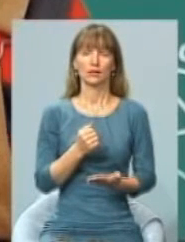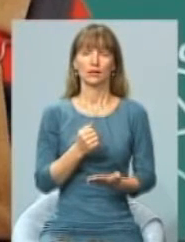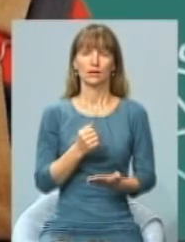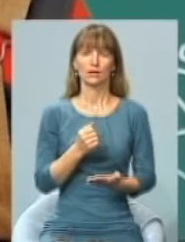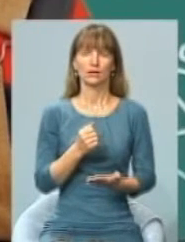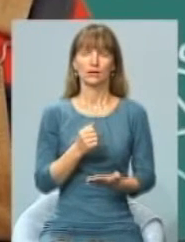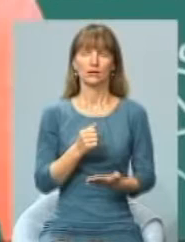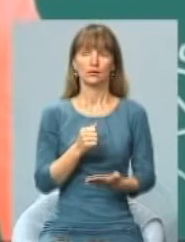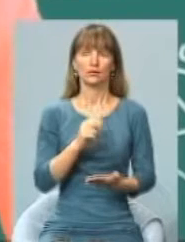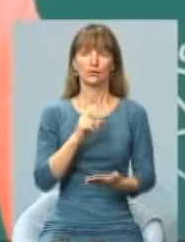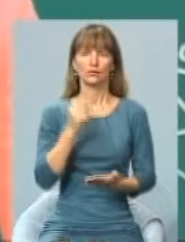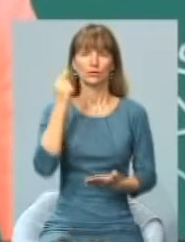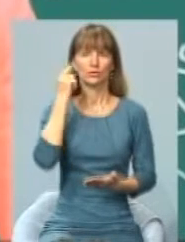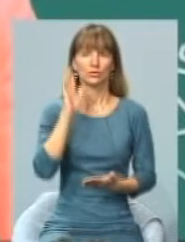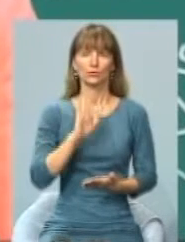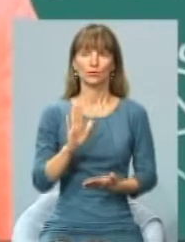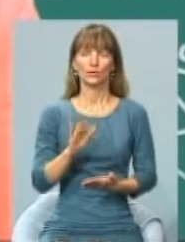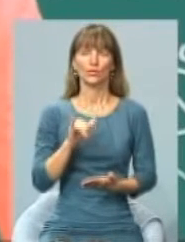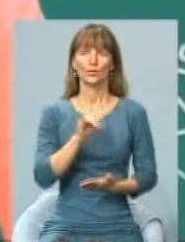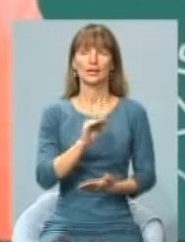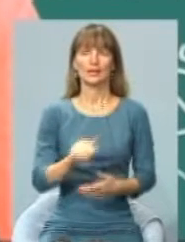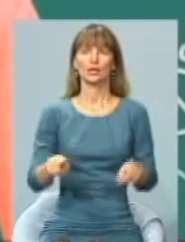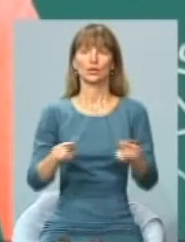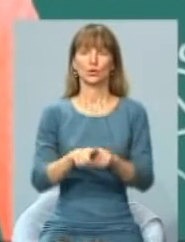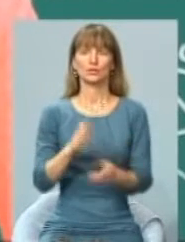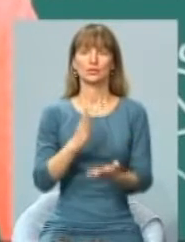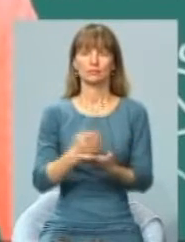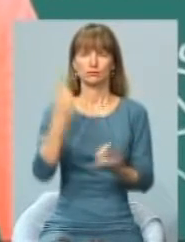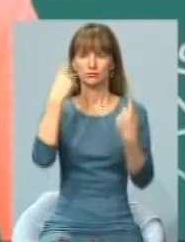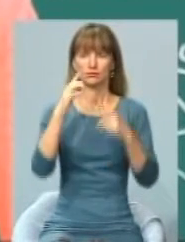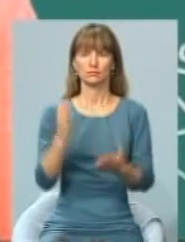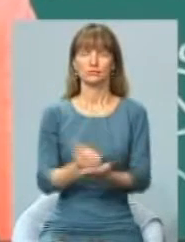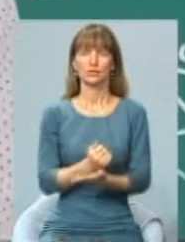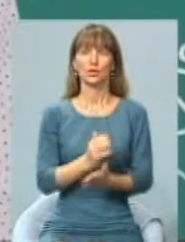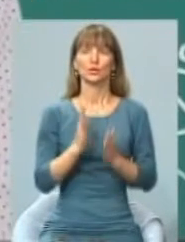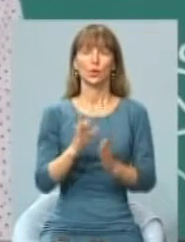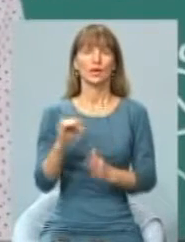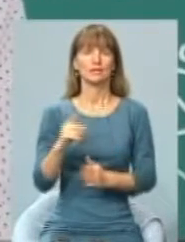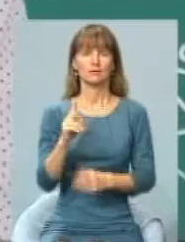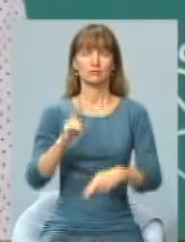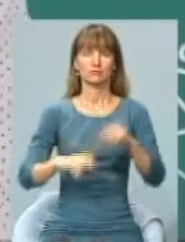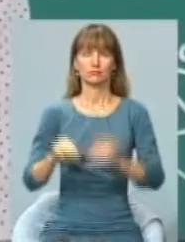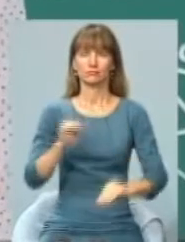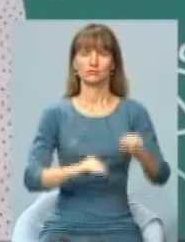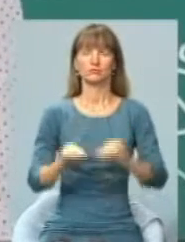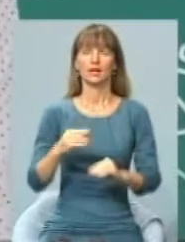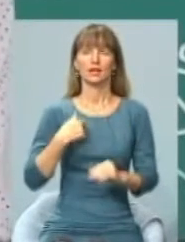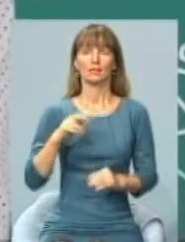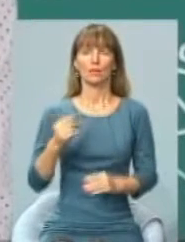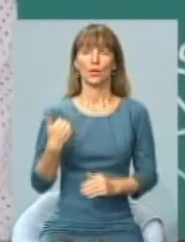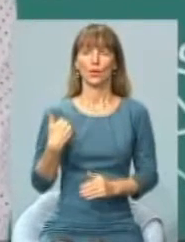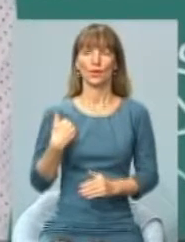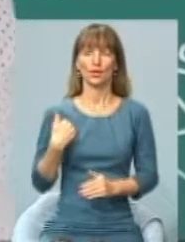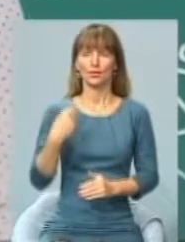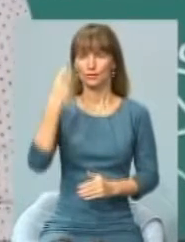они думают. У детей тоже бывает изобретание, только из конструктора. Я бы хотела